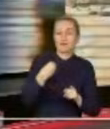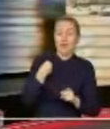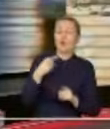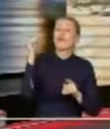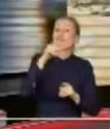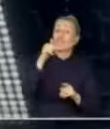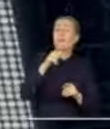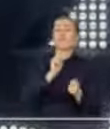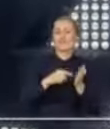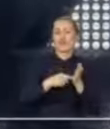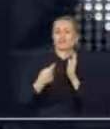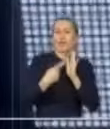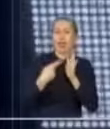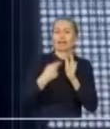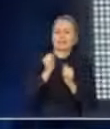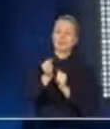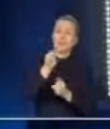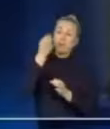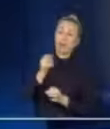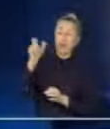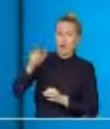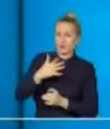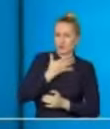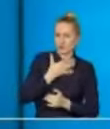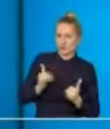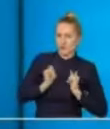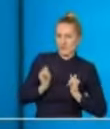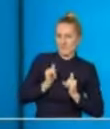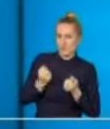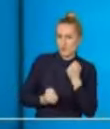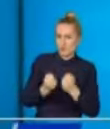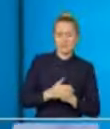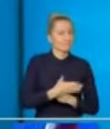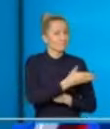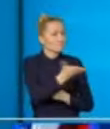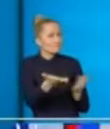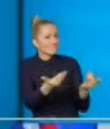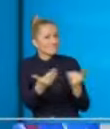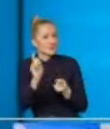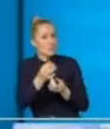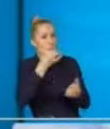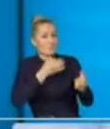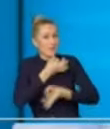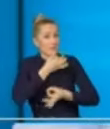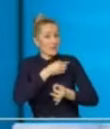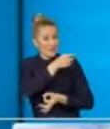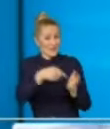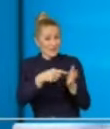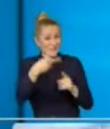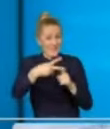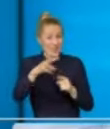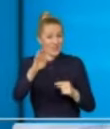często stawiane im są trudne pytania. Śpieszcie się państwo zadawać pytania z TVP Info,